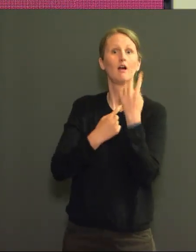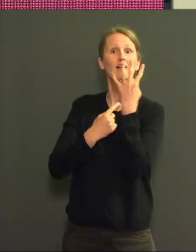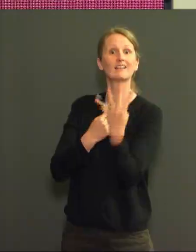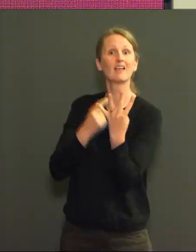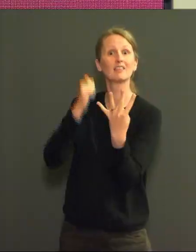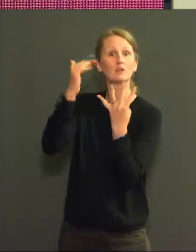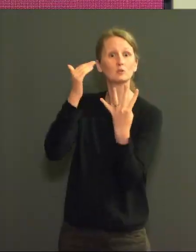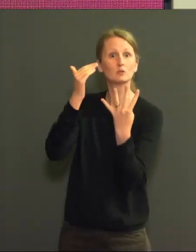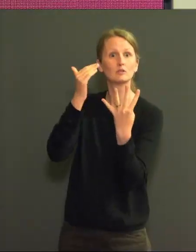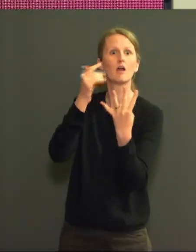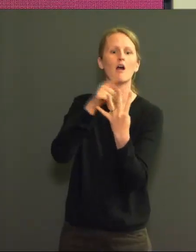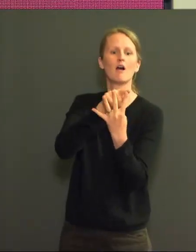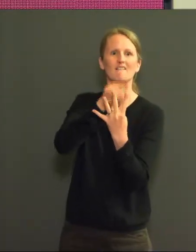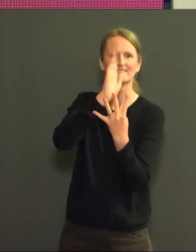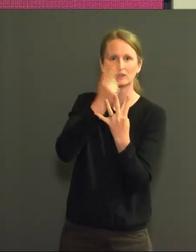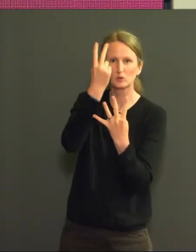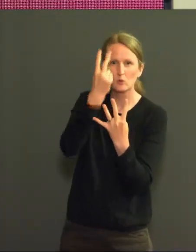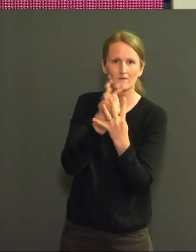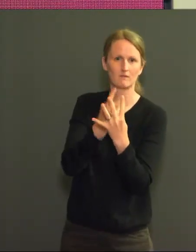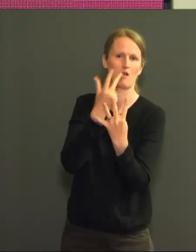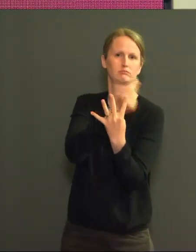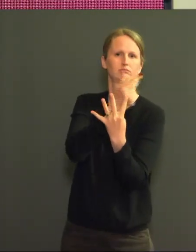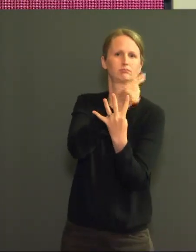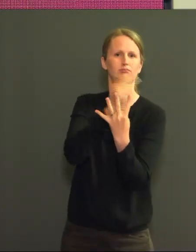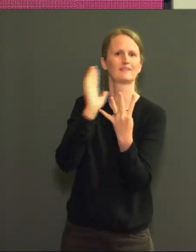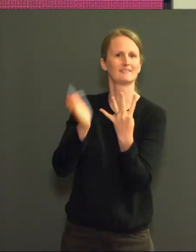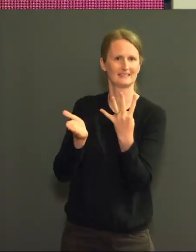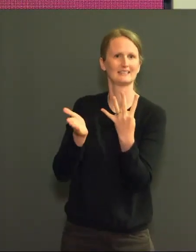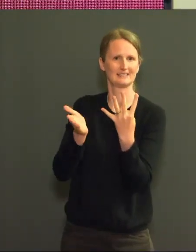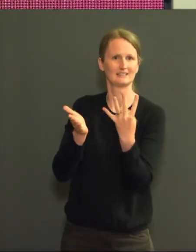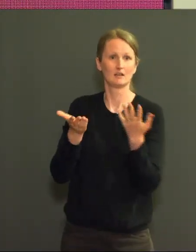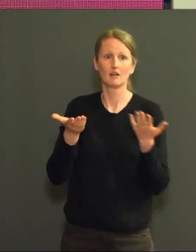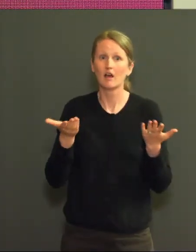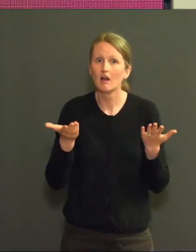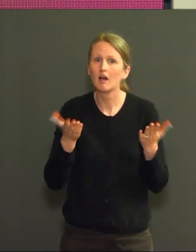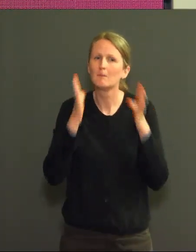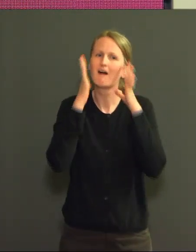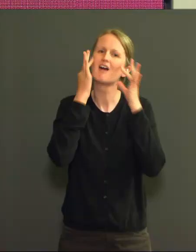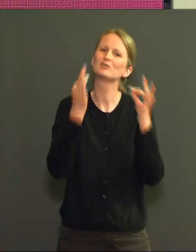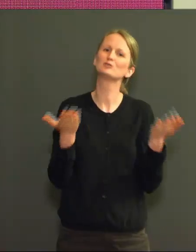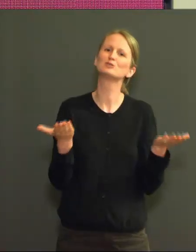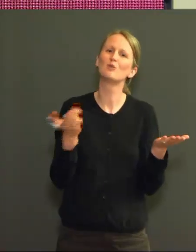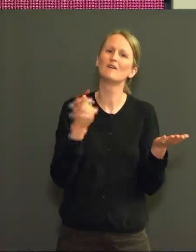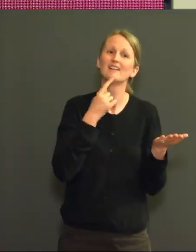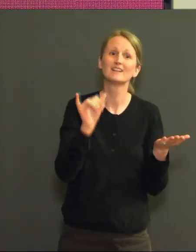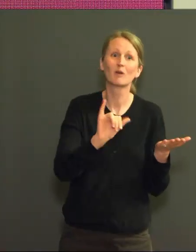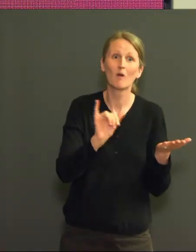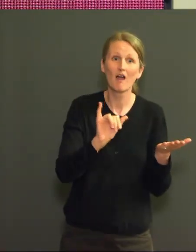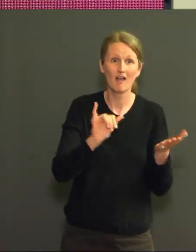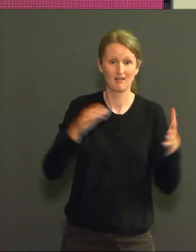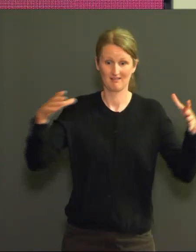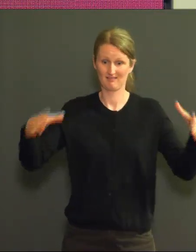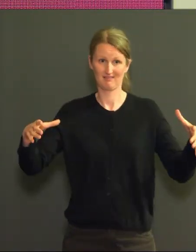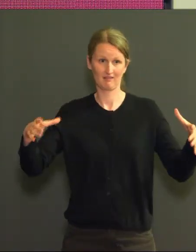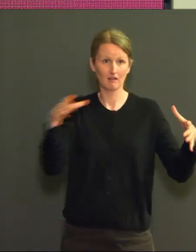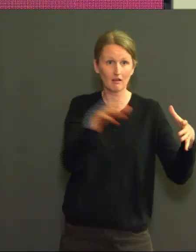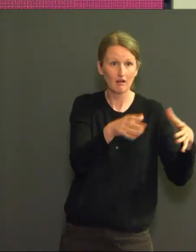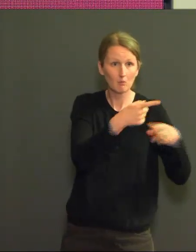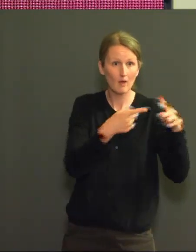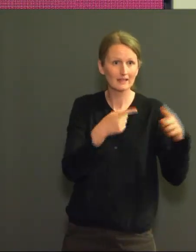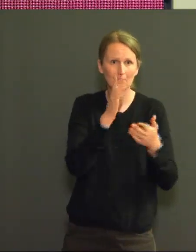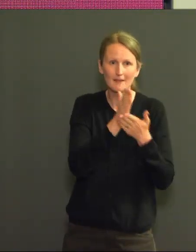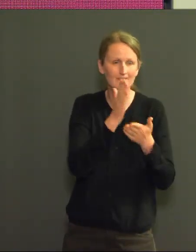la bouteille à demi-vide en disant que la moitié n'a pas encore reçu sa première dose et que 3/4 n'ont pas reçu leur deuxième dose. On